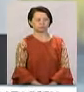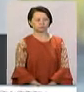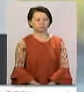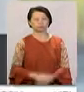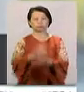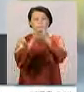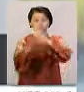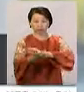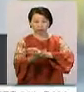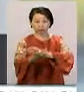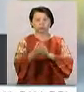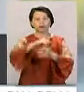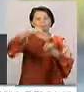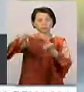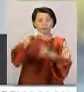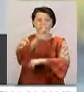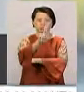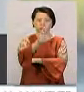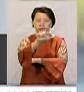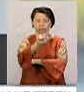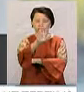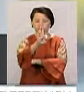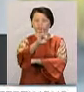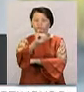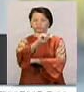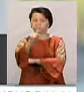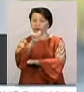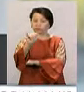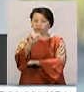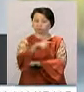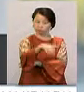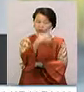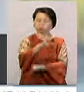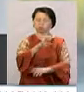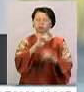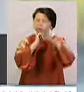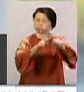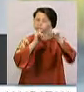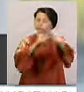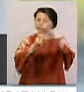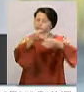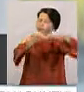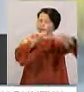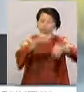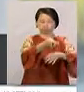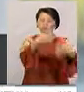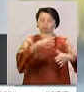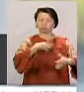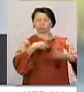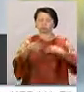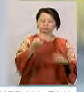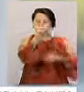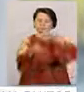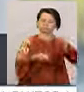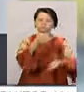Jadi apabila Rafizi telah memberikan pelbagai reaksi dan juga komen dan